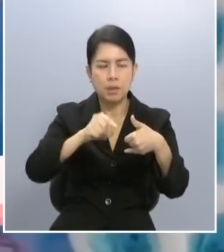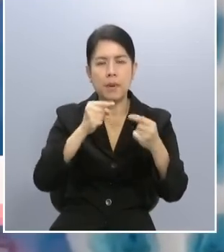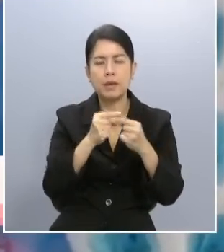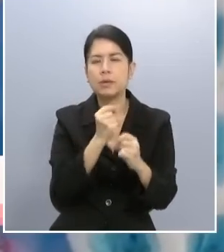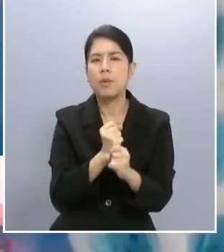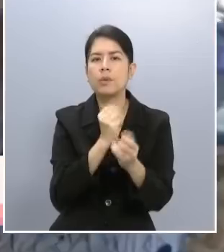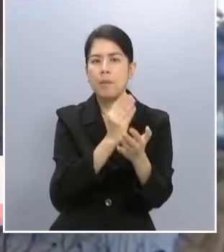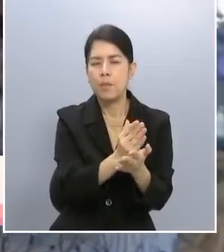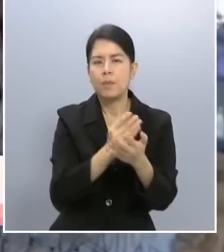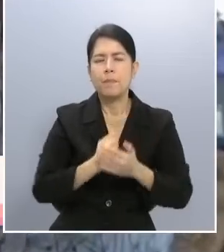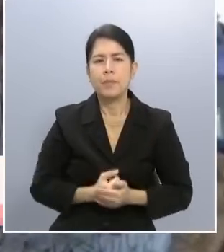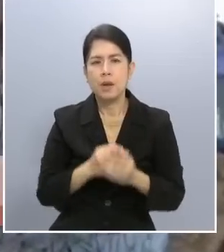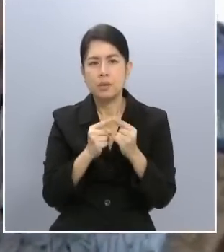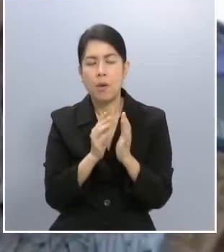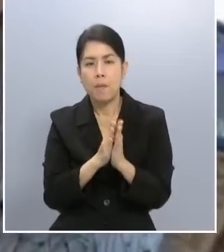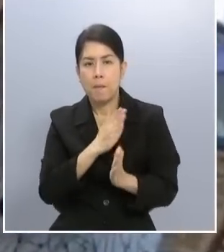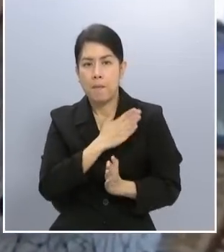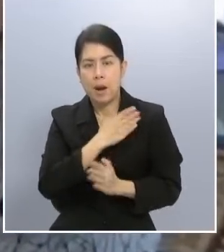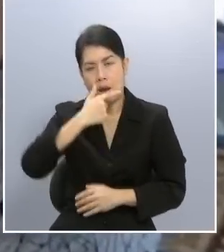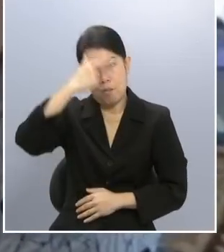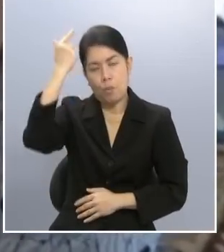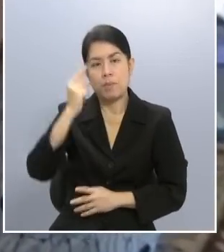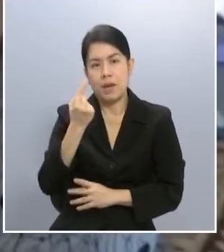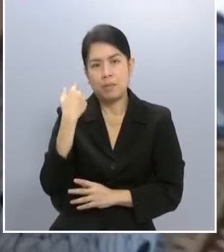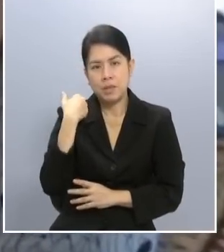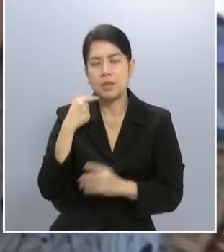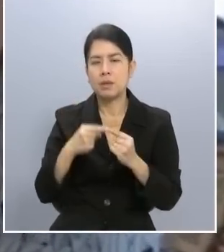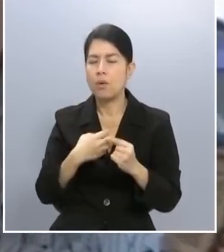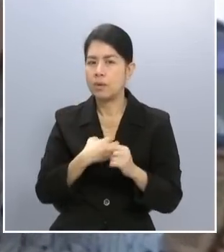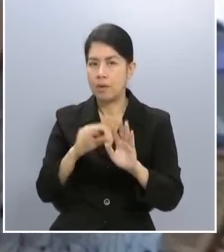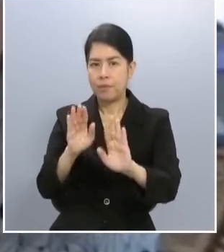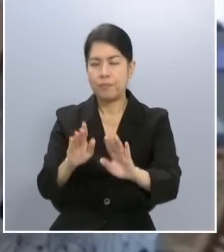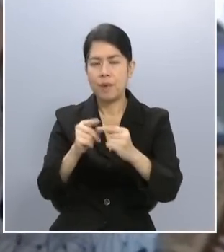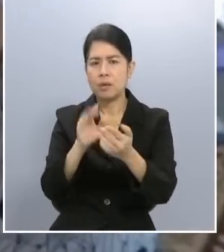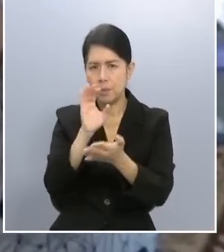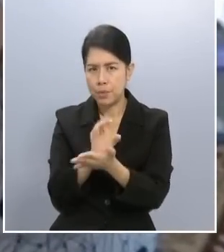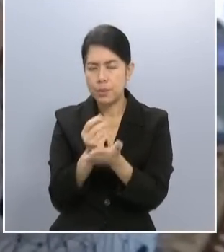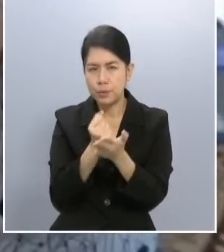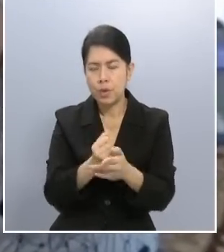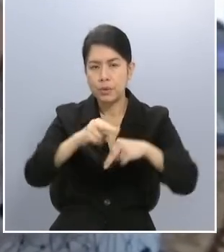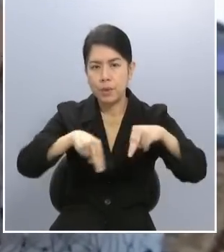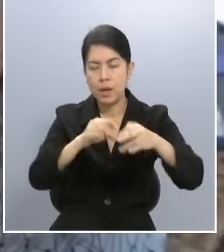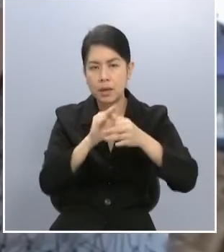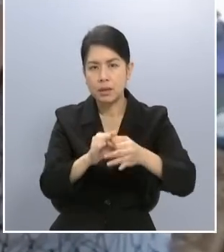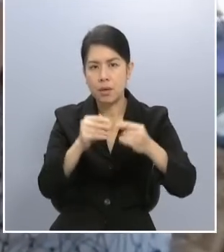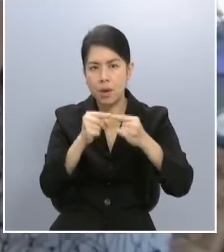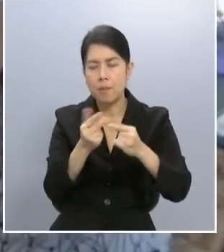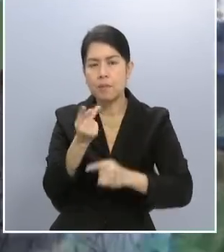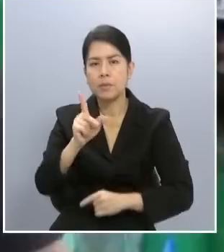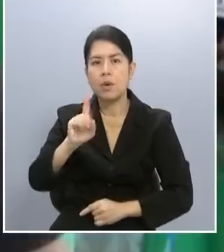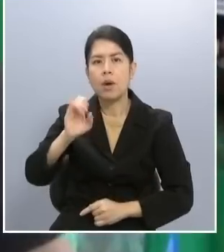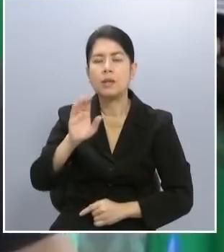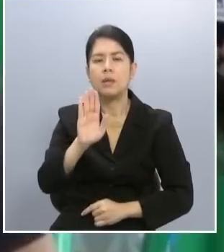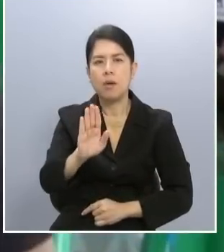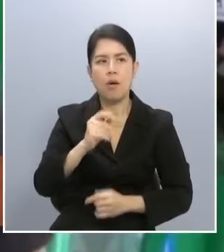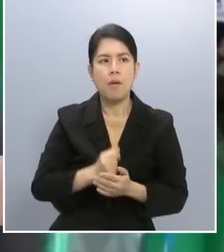คดีความก็ขอให้เป็นหน้าที่ของตำรวจให้ดำเนินคดีให้ถึงที่สุดฟังเสียงแม่ของคุณกมลพรค่ะนกตัวหนึ่ง